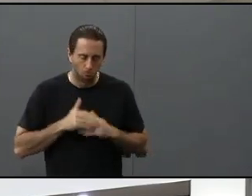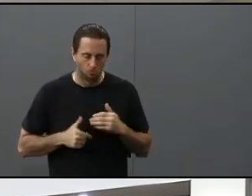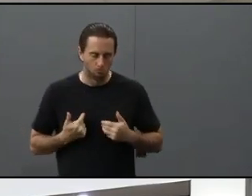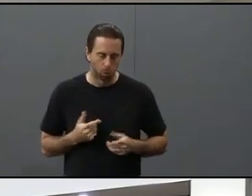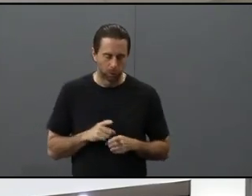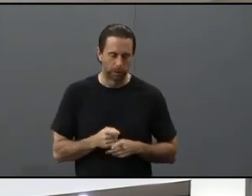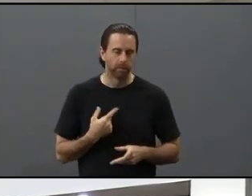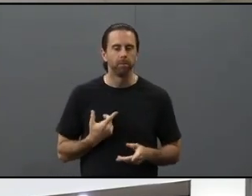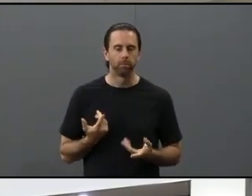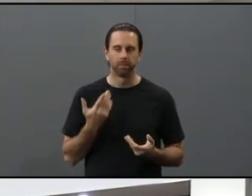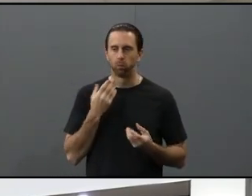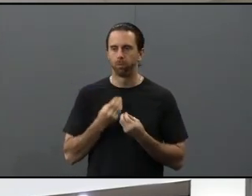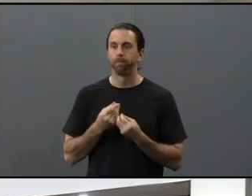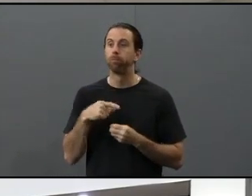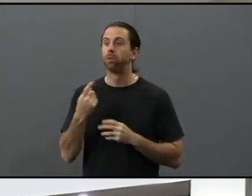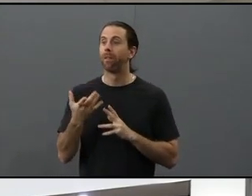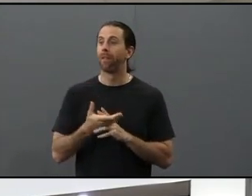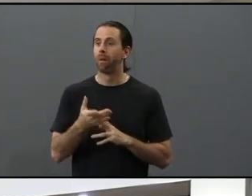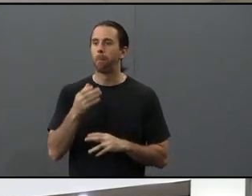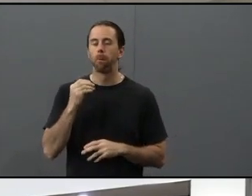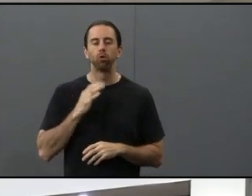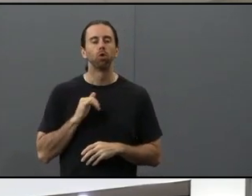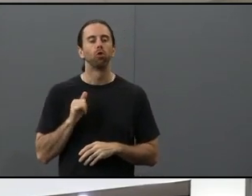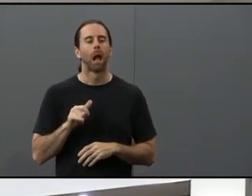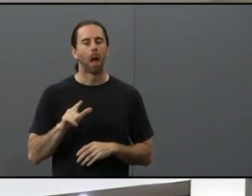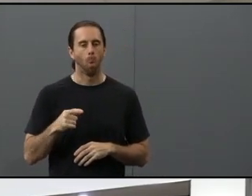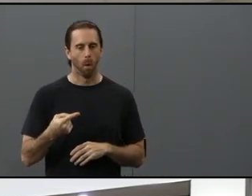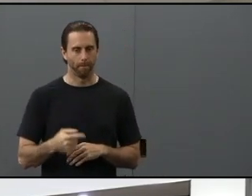apprécié prochaine intervenant Monsieur Jean